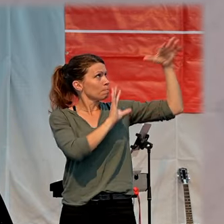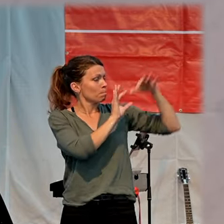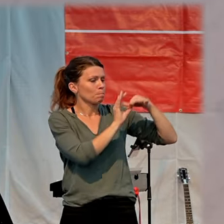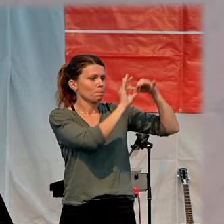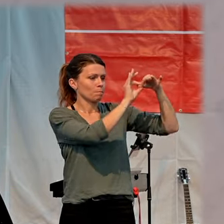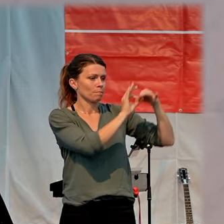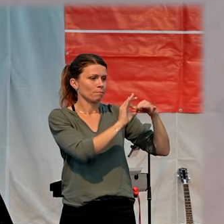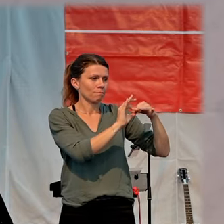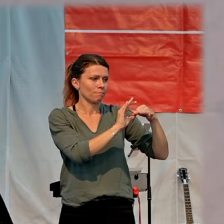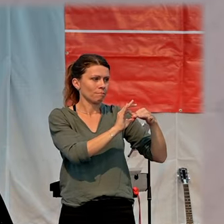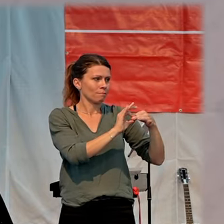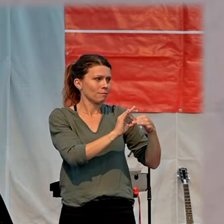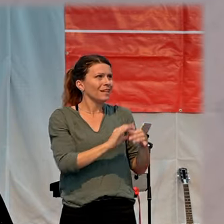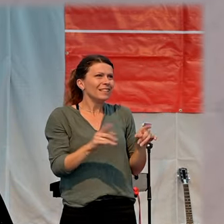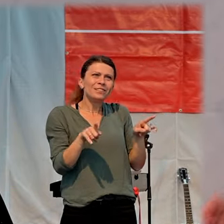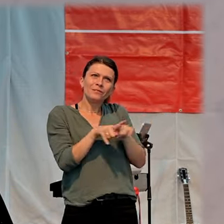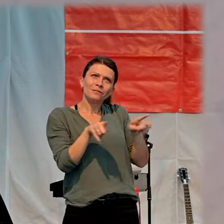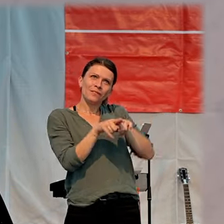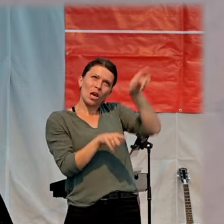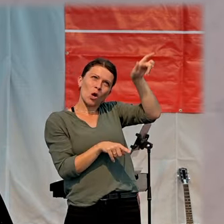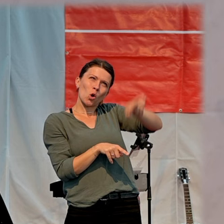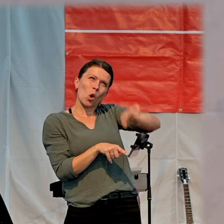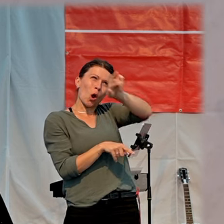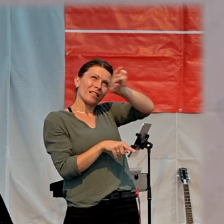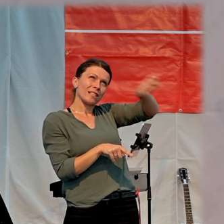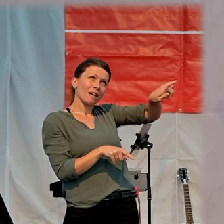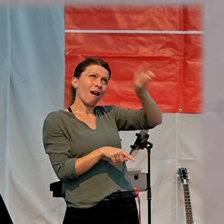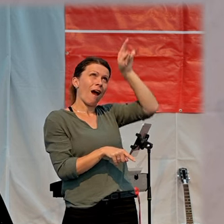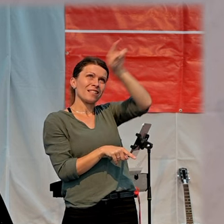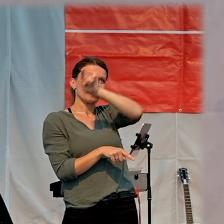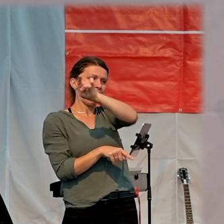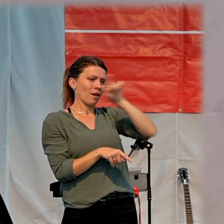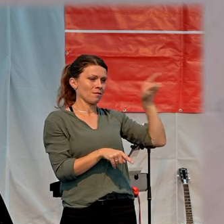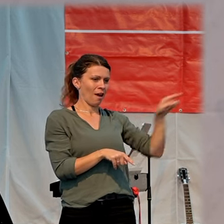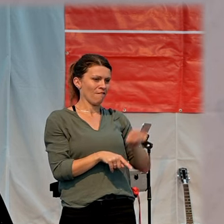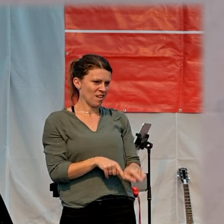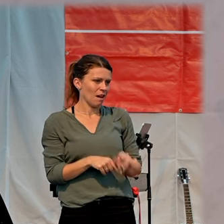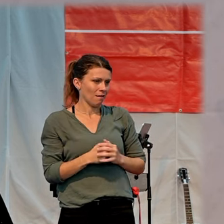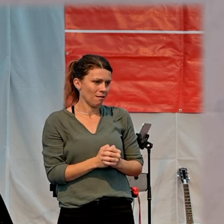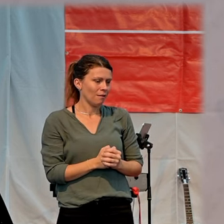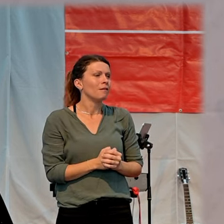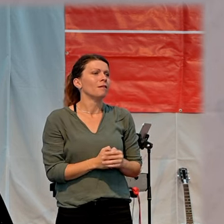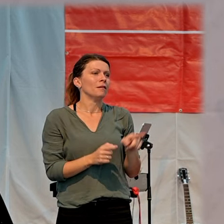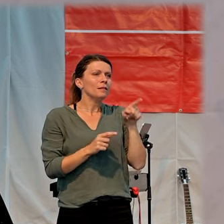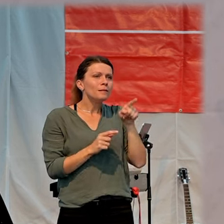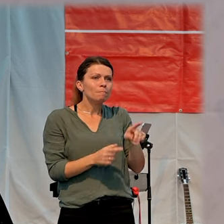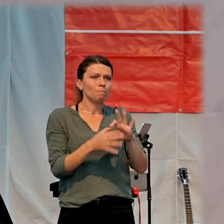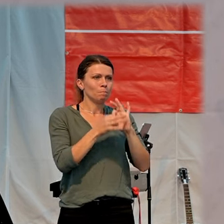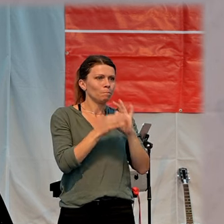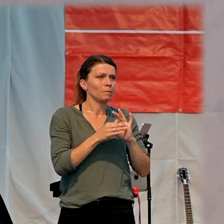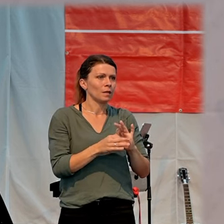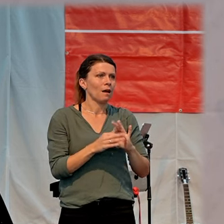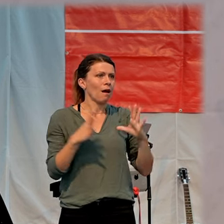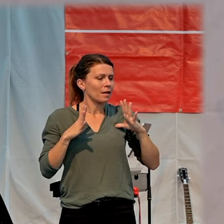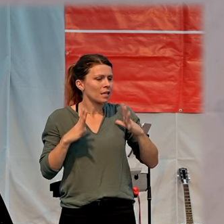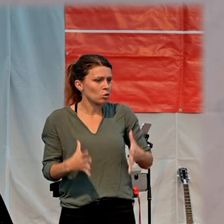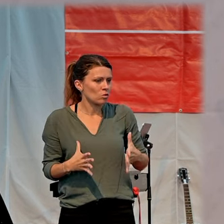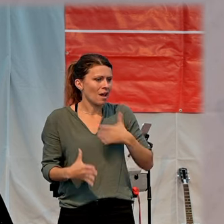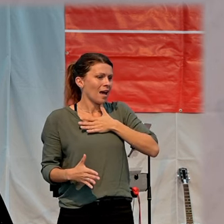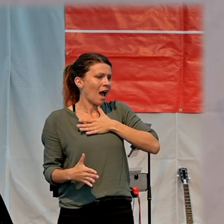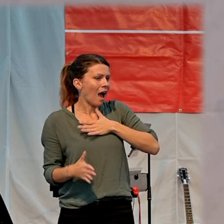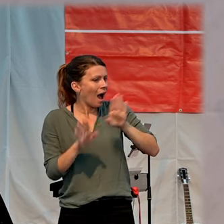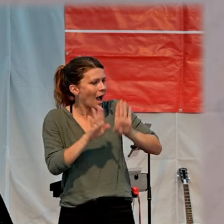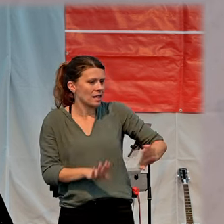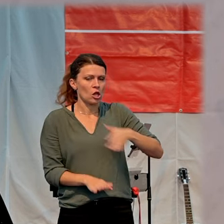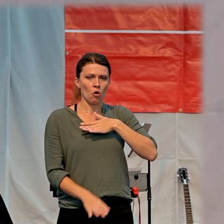man kann fast an ein Kreuz denken, gehören zusammen, wenn es um Heil und Wohl geht.